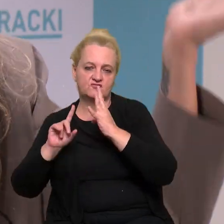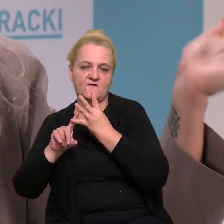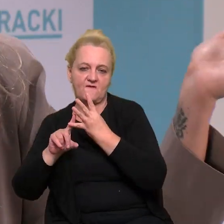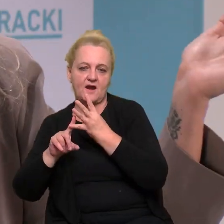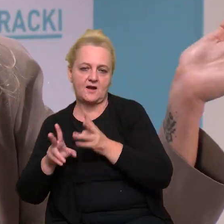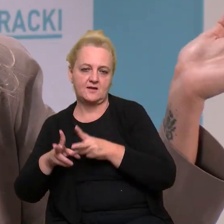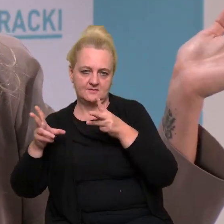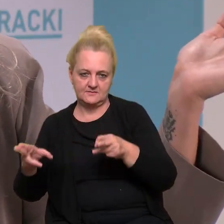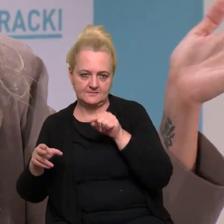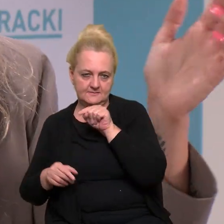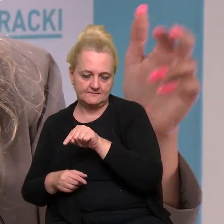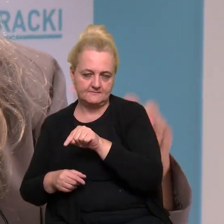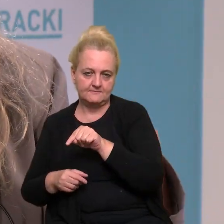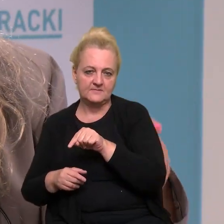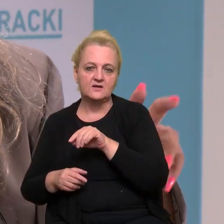czwartą falą,